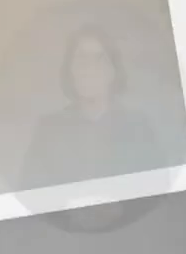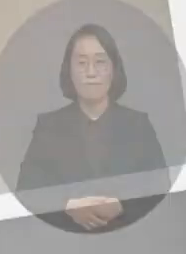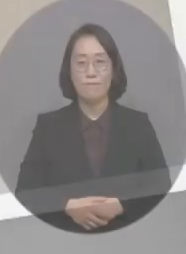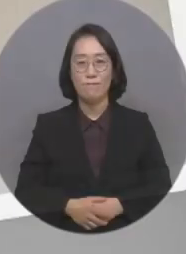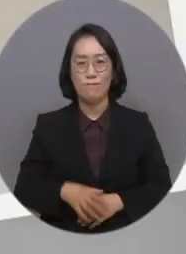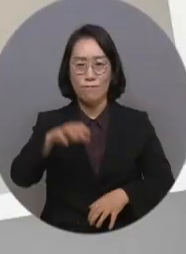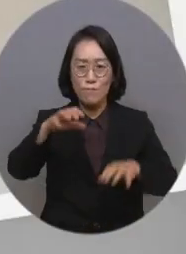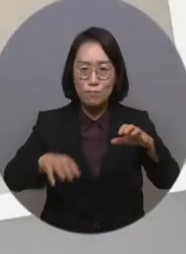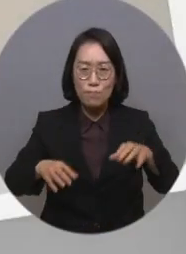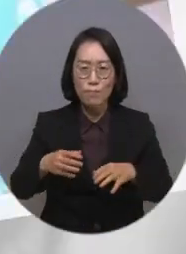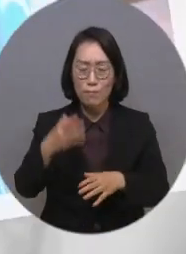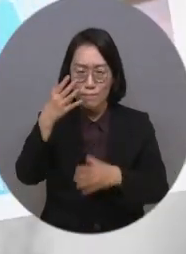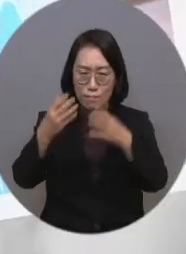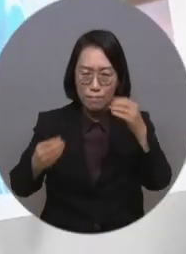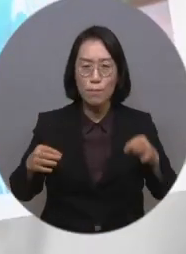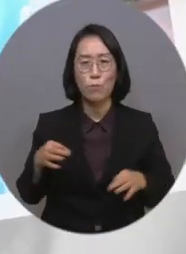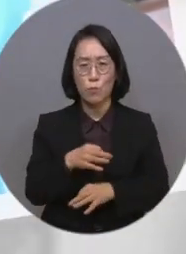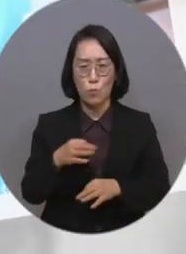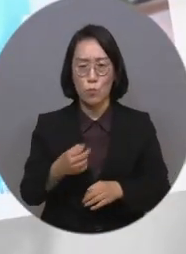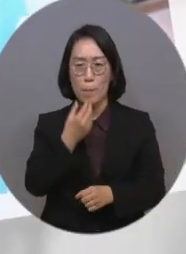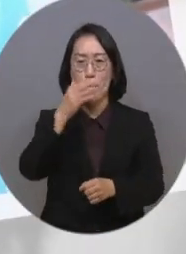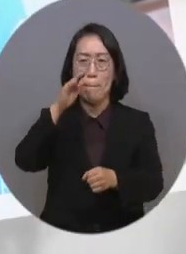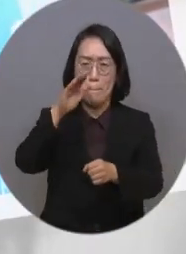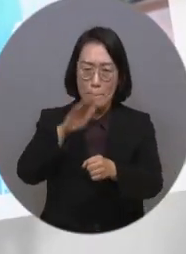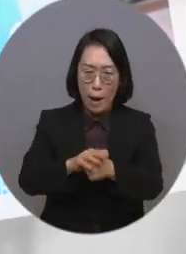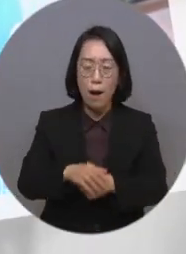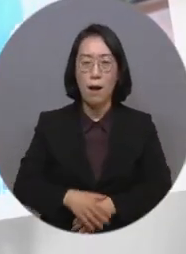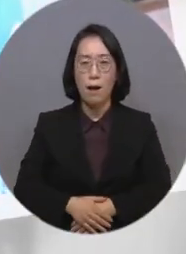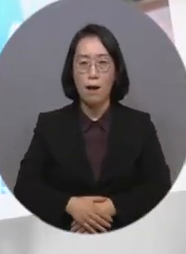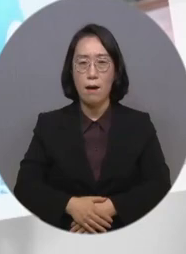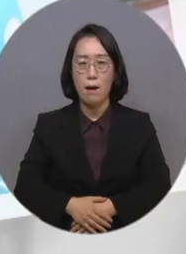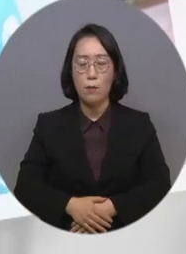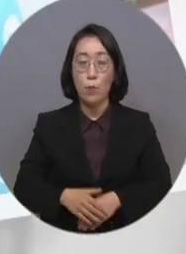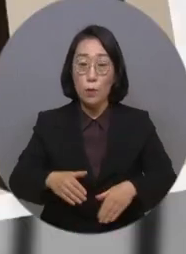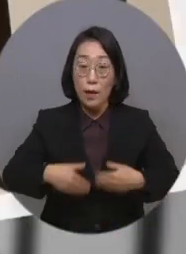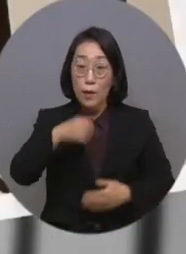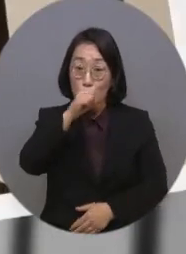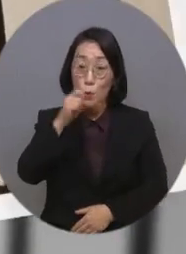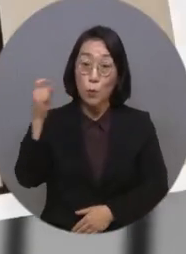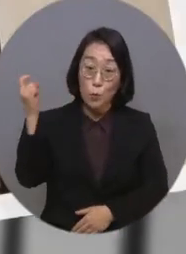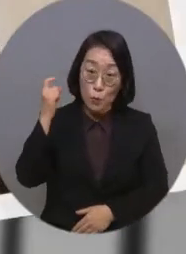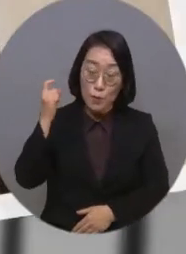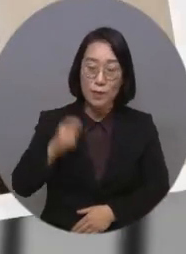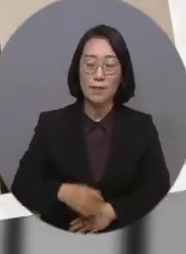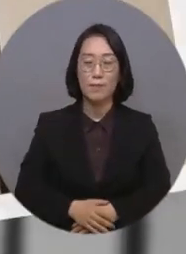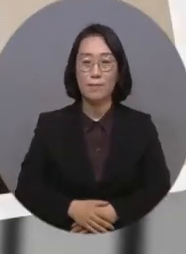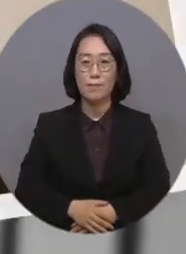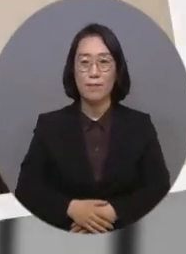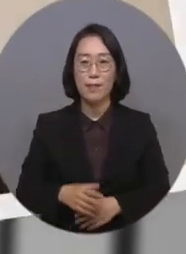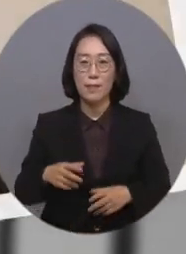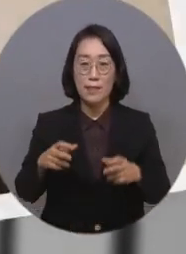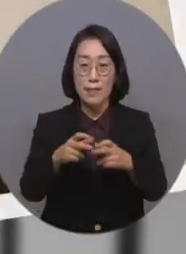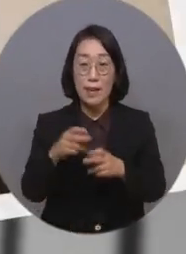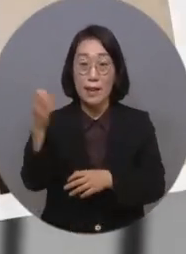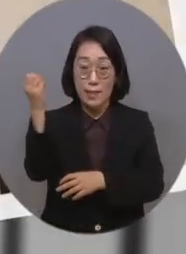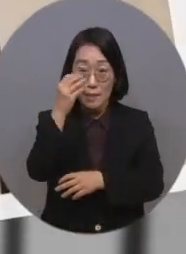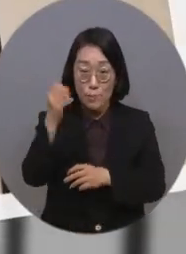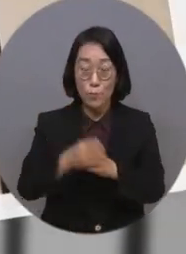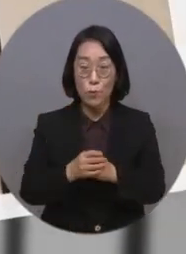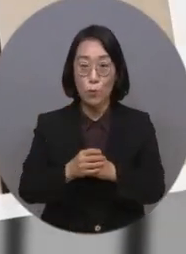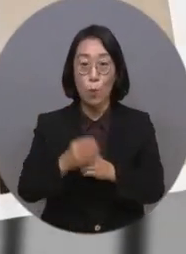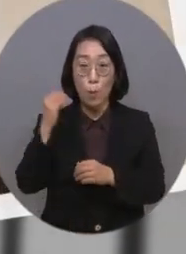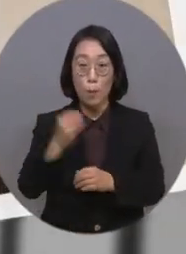우리 주변에서 일어나는 불공정한 사례부터 억울한 사연, 따뜻한 미담까지 장애인신문과